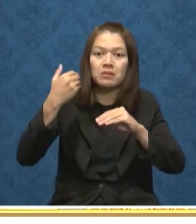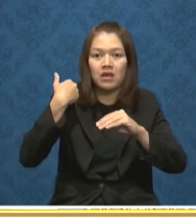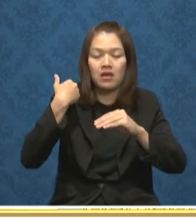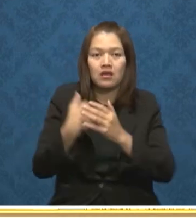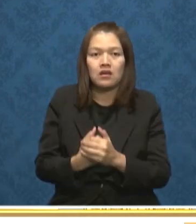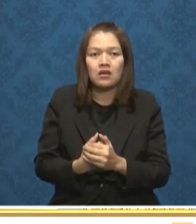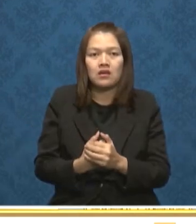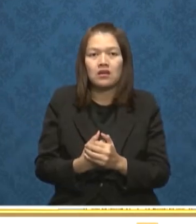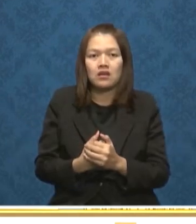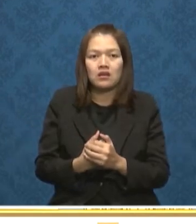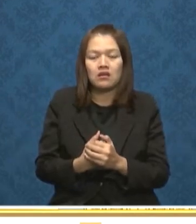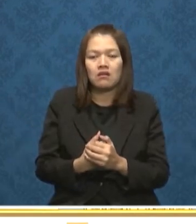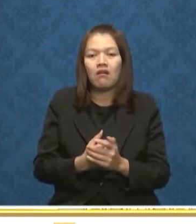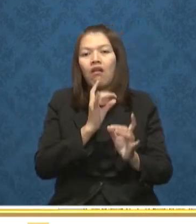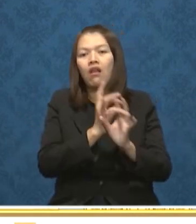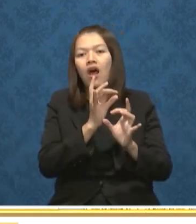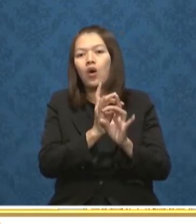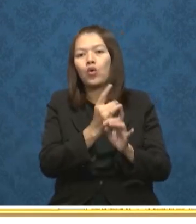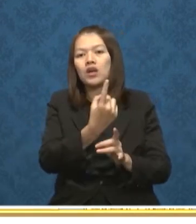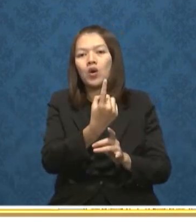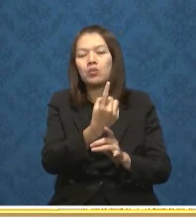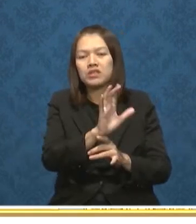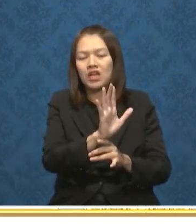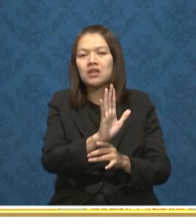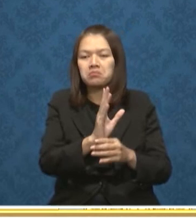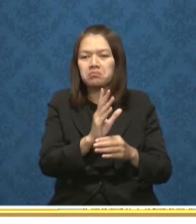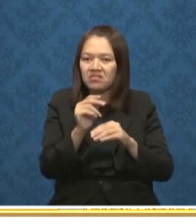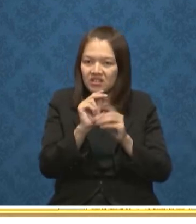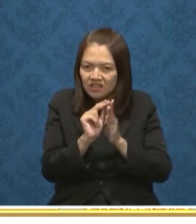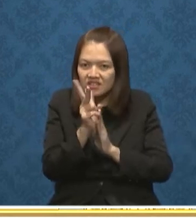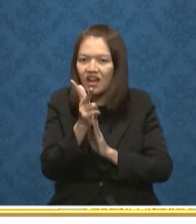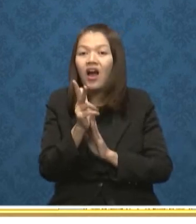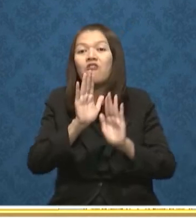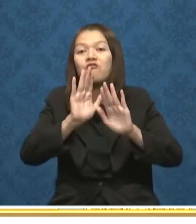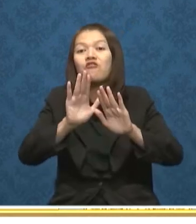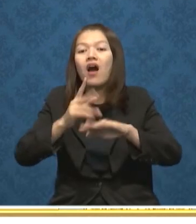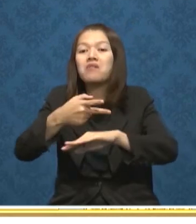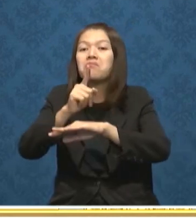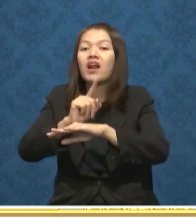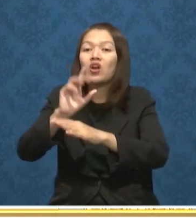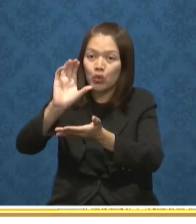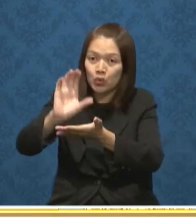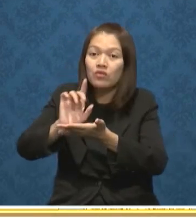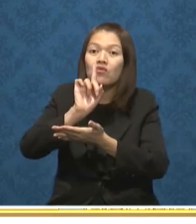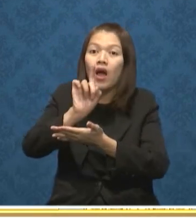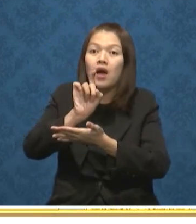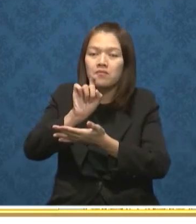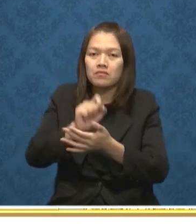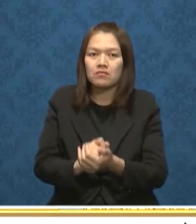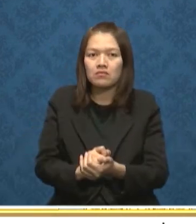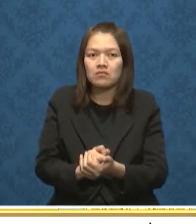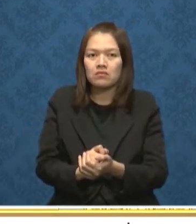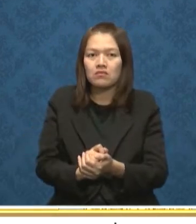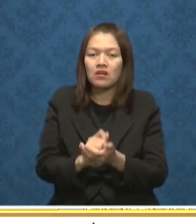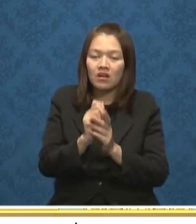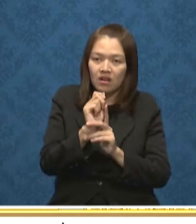มันพอมันไม่ได้มีแต่เครื่องดื่มแอลกอฮอล์ค่ะมันมีกัญชาที่ฝากไปถามถึงท่านประธานกองทุนเลยก็ได้นะคะพอมัน